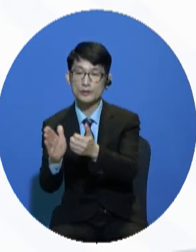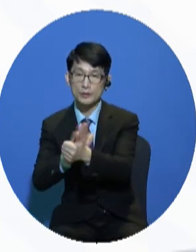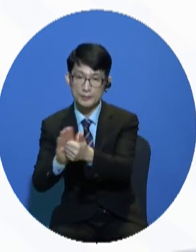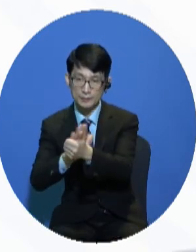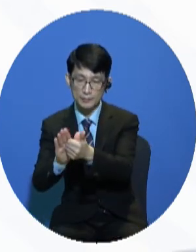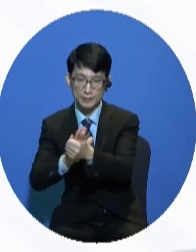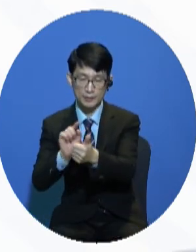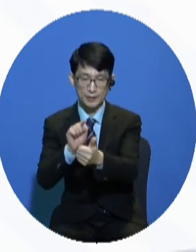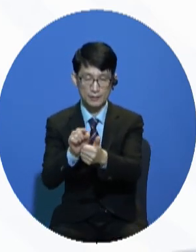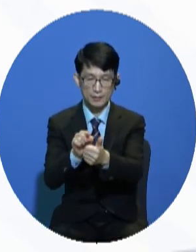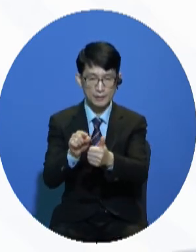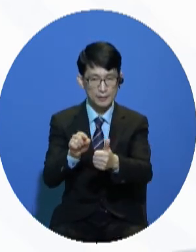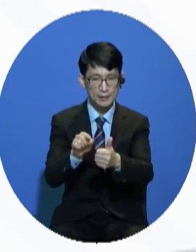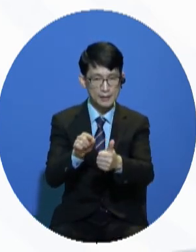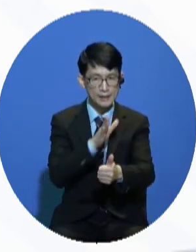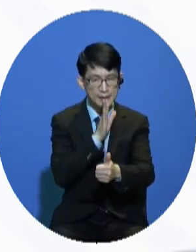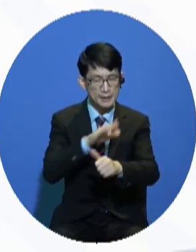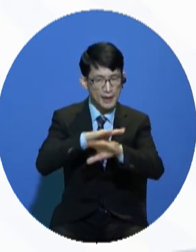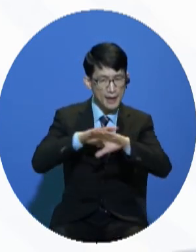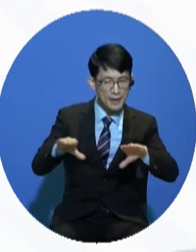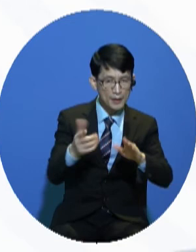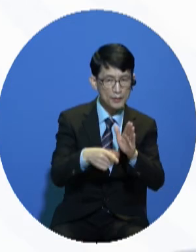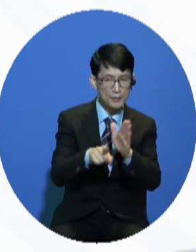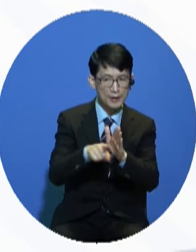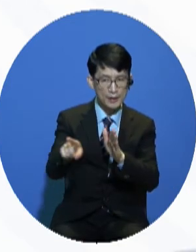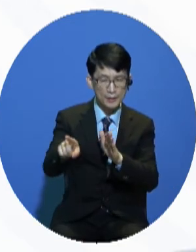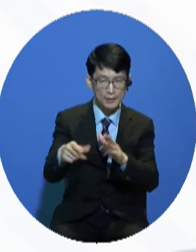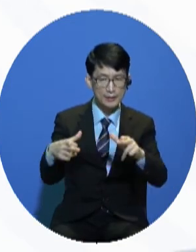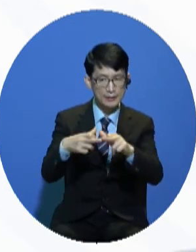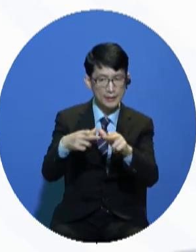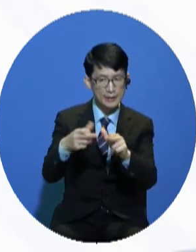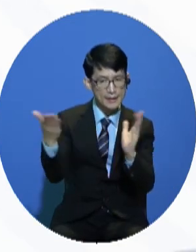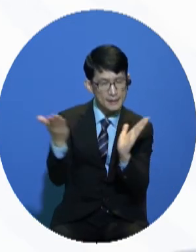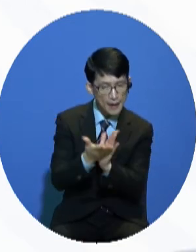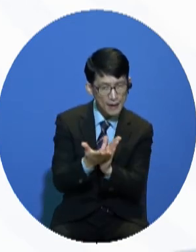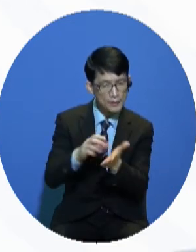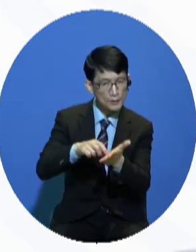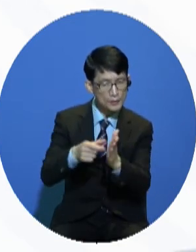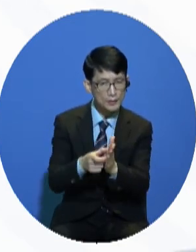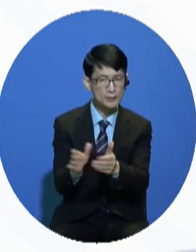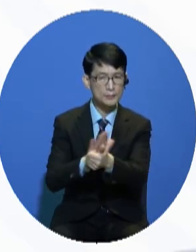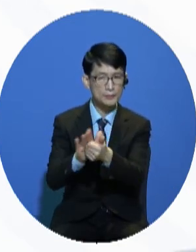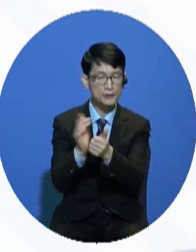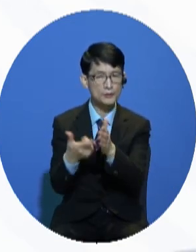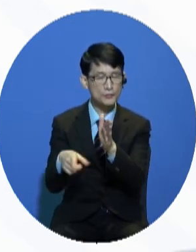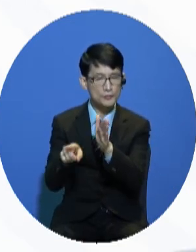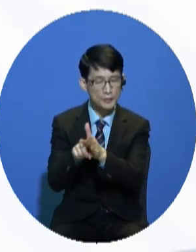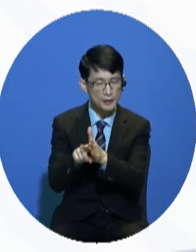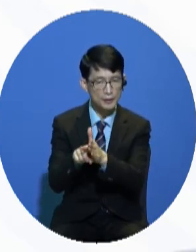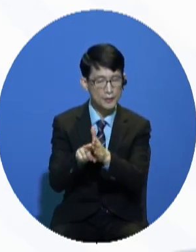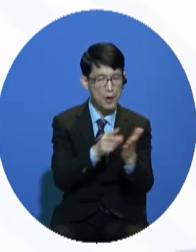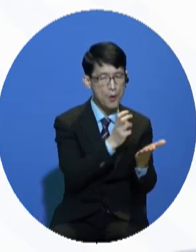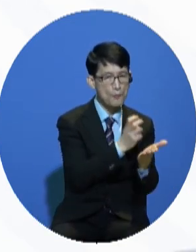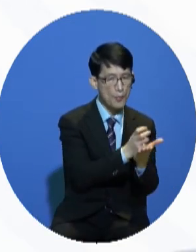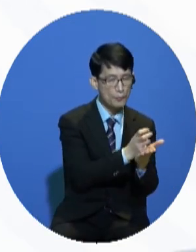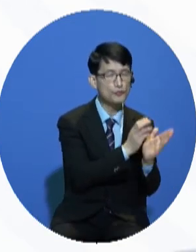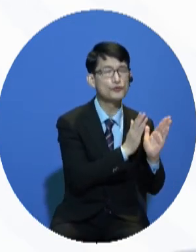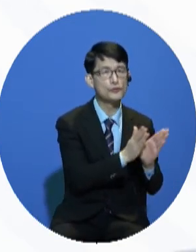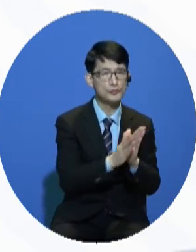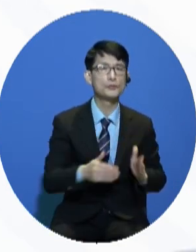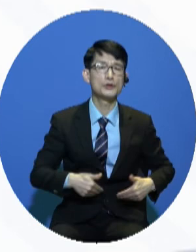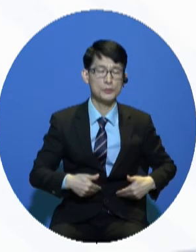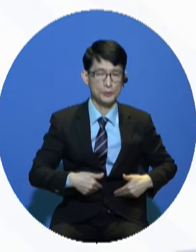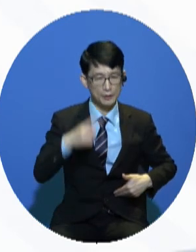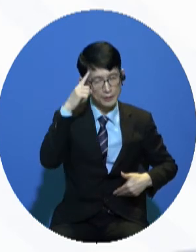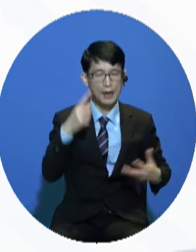범위 내에서 제한적 수준에서의 맞춤형 서비스를 제공하려고 하고 있습니다. 그래서 이제 이렇게 되는 것이 정말 그 서비스가